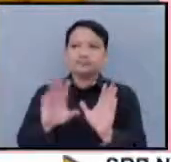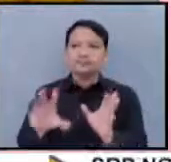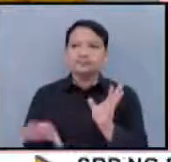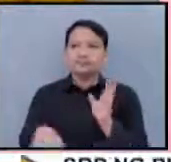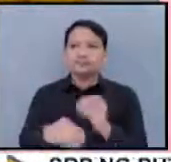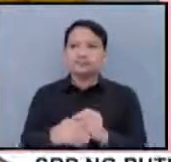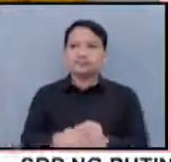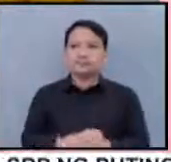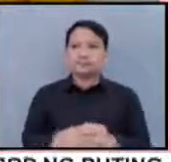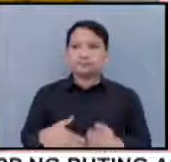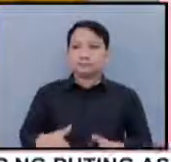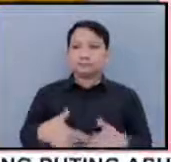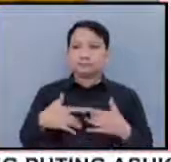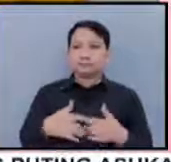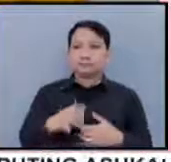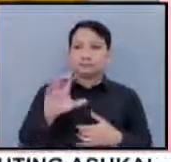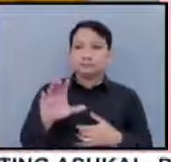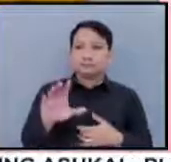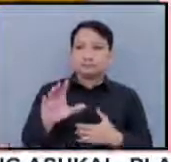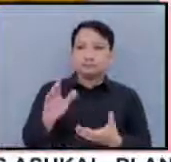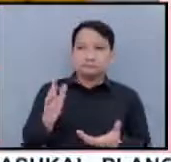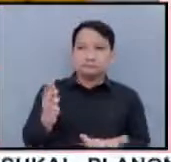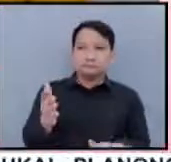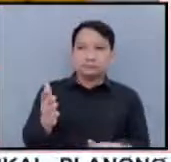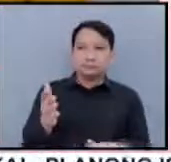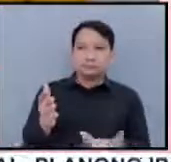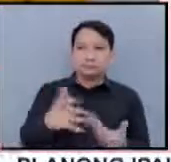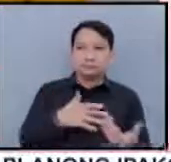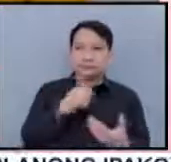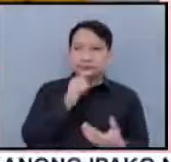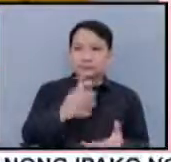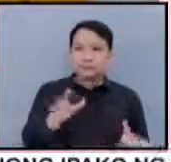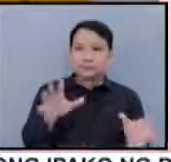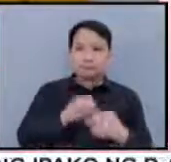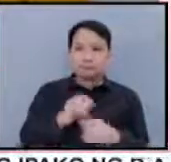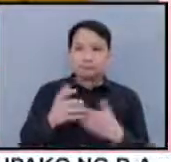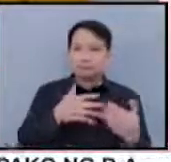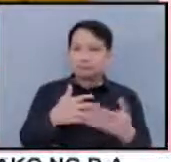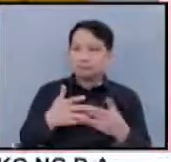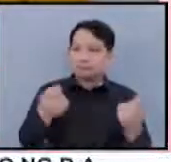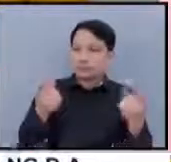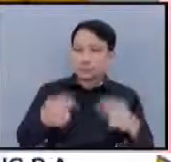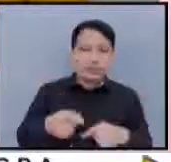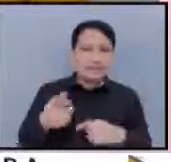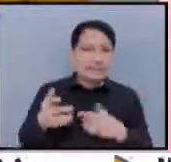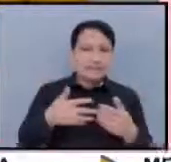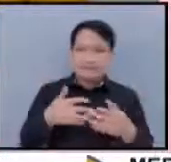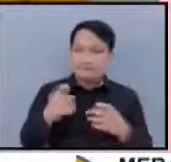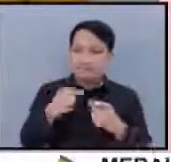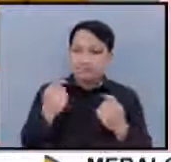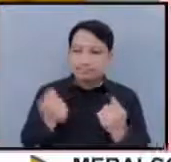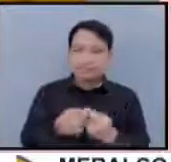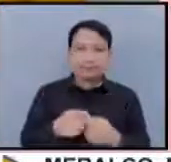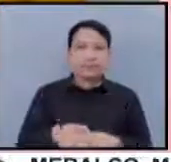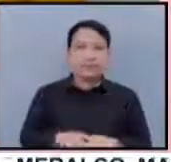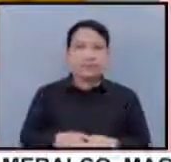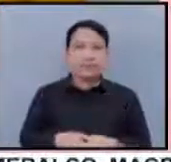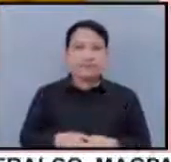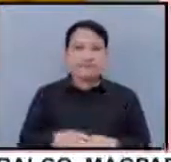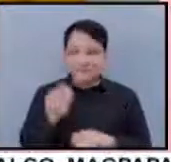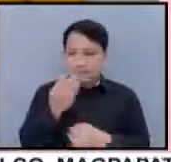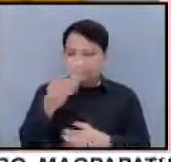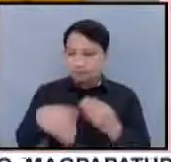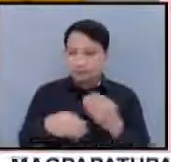sa mga kababayan natin na hindi pa tapos no, kahit ano man yung dumating na challenges sa buhay natin. Palaging may rainbow